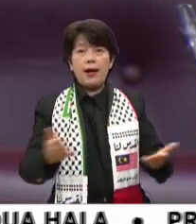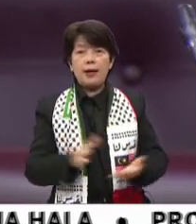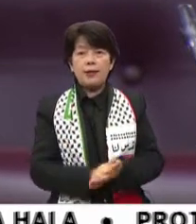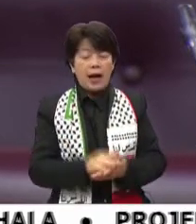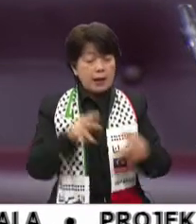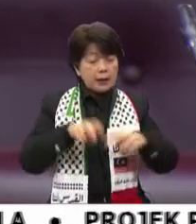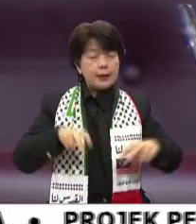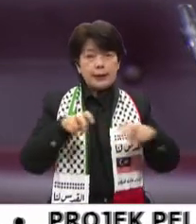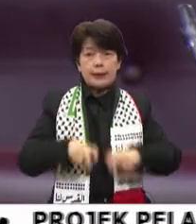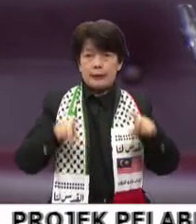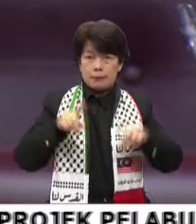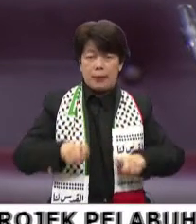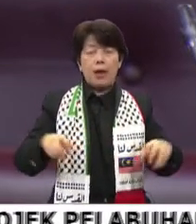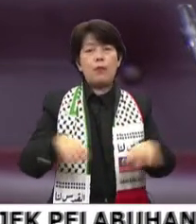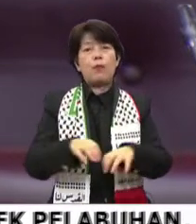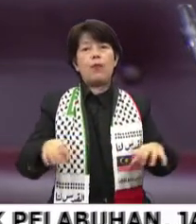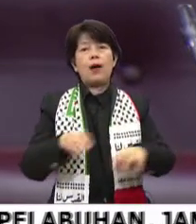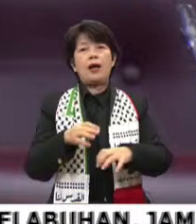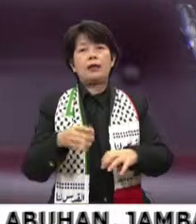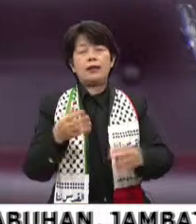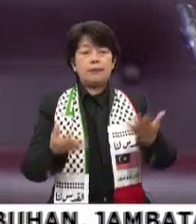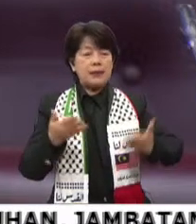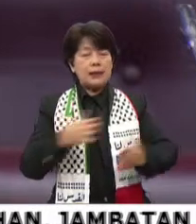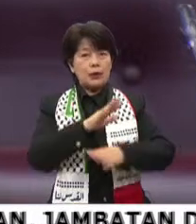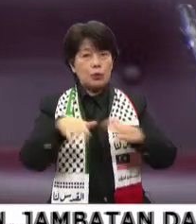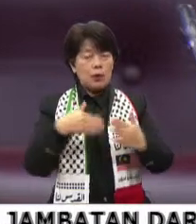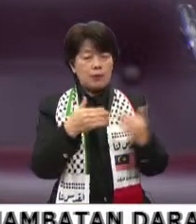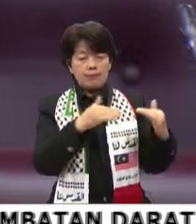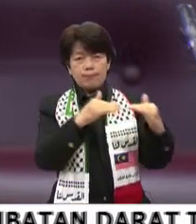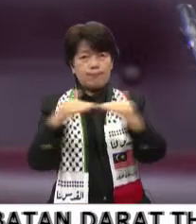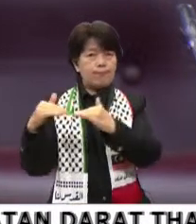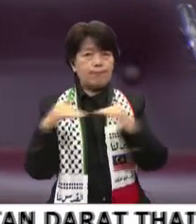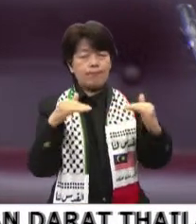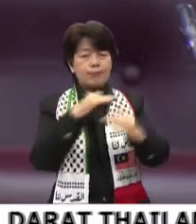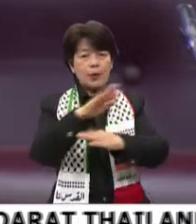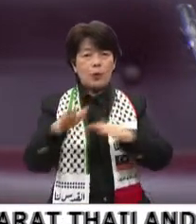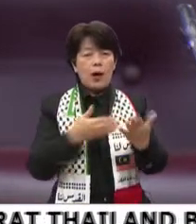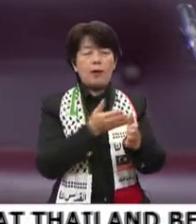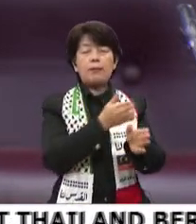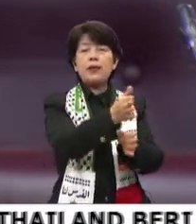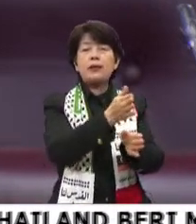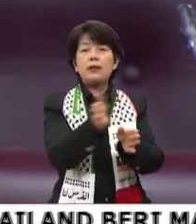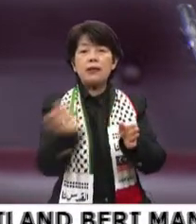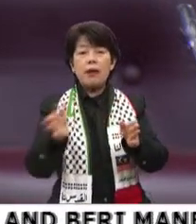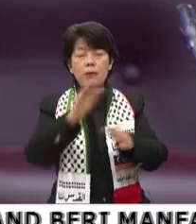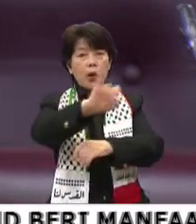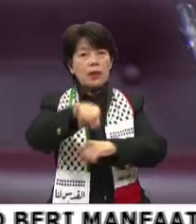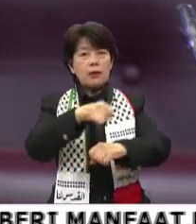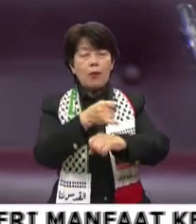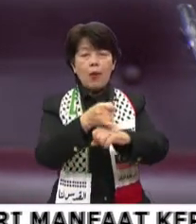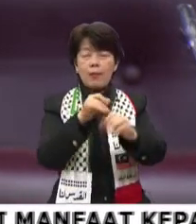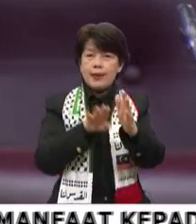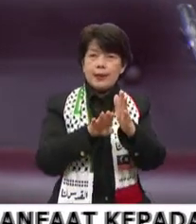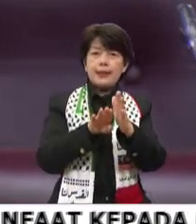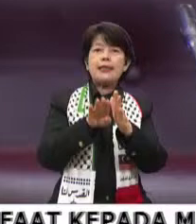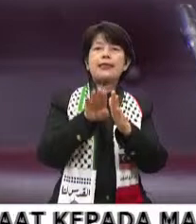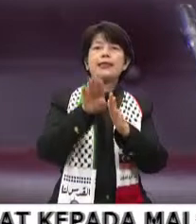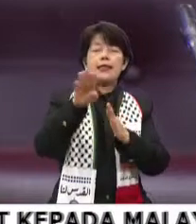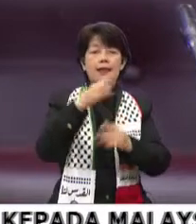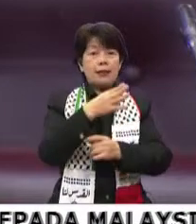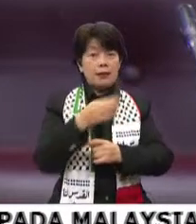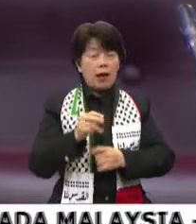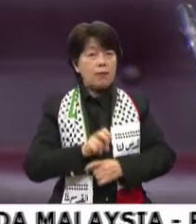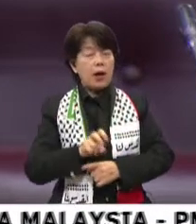bahawa impak daripada pergerakan Ringgit ini agak ketara bagi segmen yang mempunyai kebergantungan import yang tinggi seperti barang makanan dan pengangkutan yang